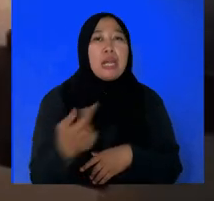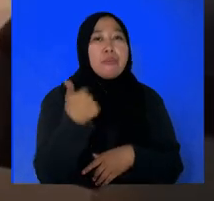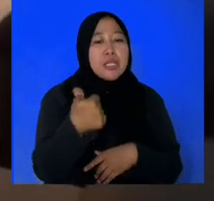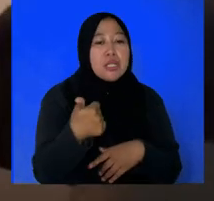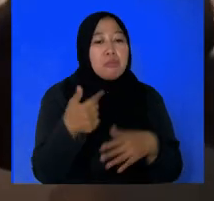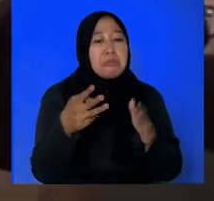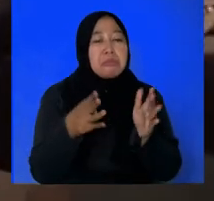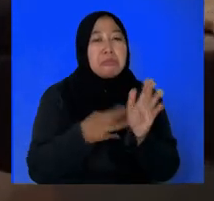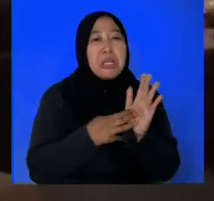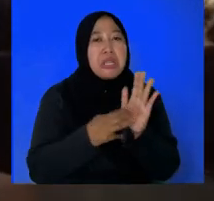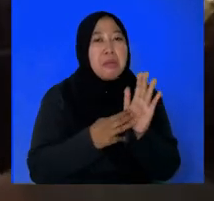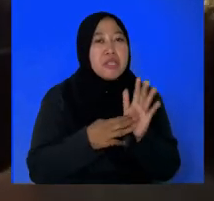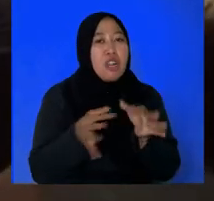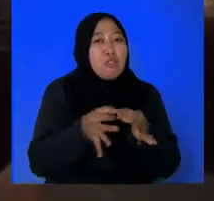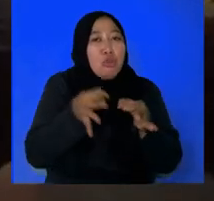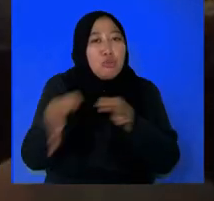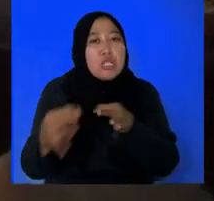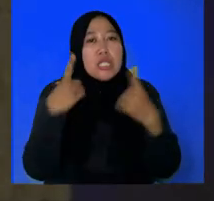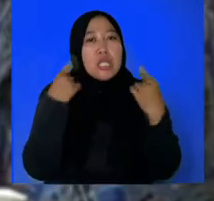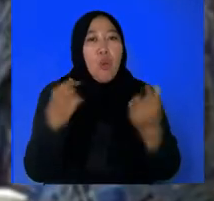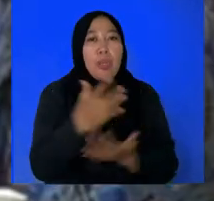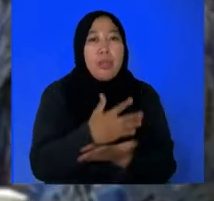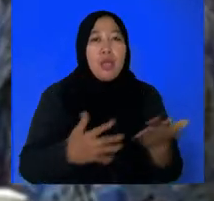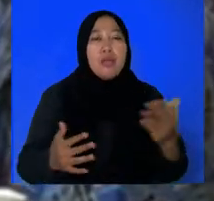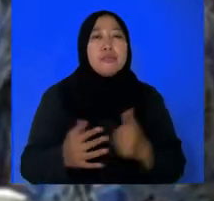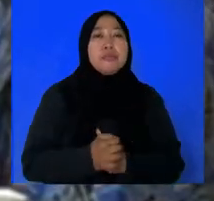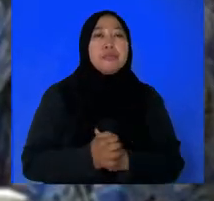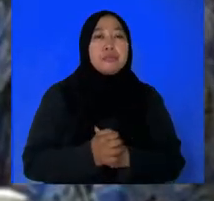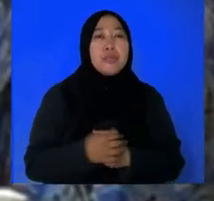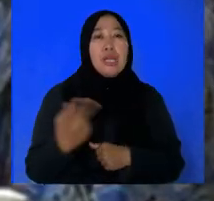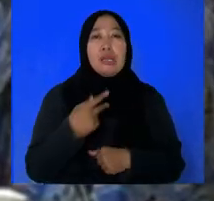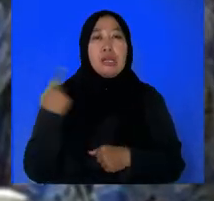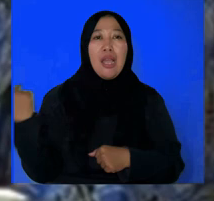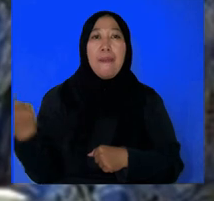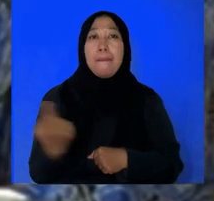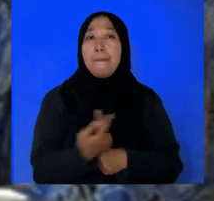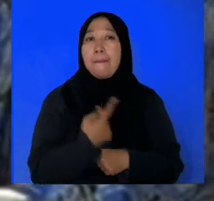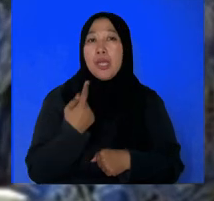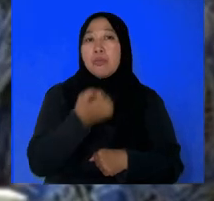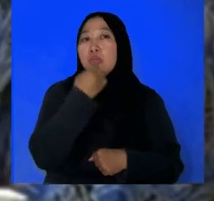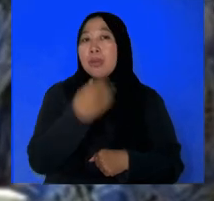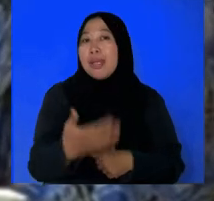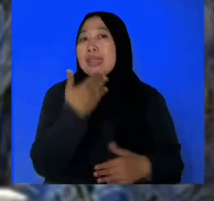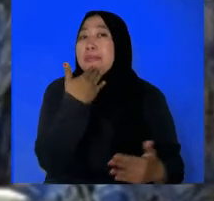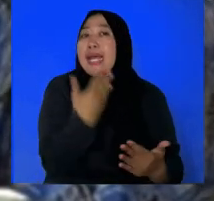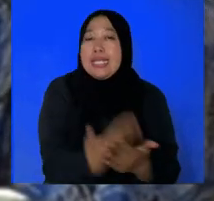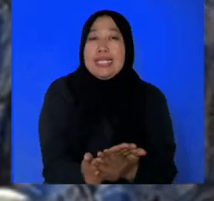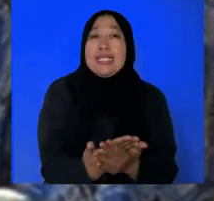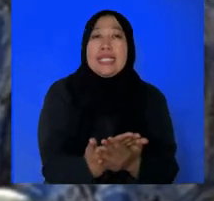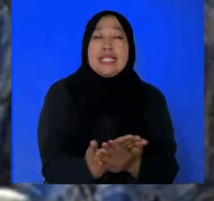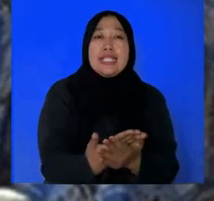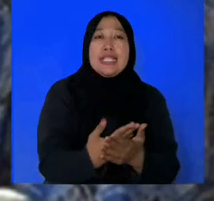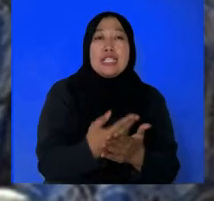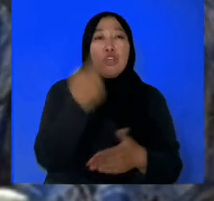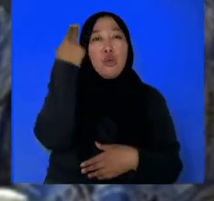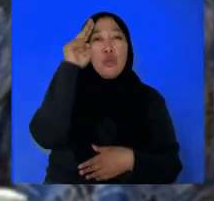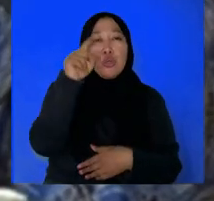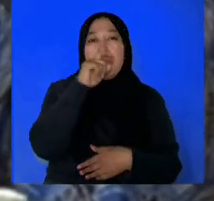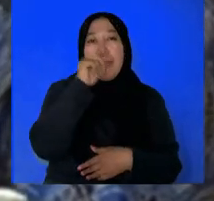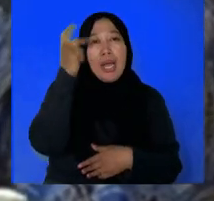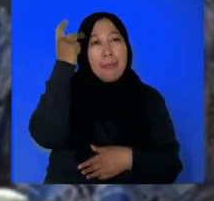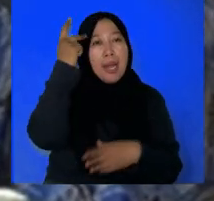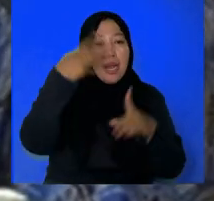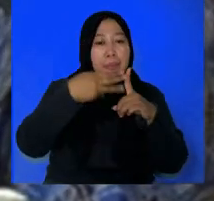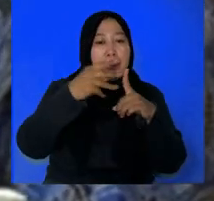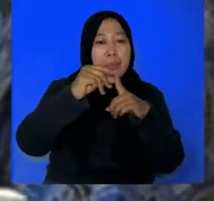menyelesaikan masalah-masalah di Jawa Tengah. Dan tentunya kami mengucapkan terima kasih ya kepada Bapak